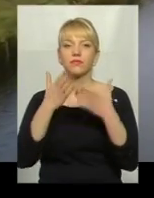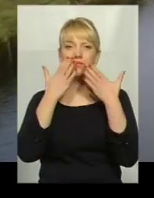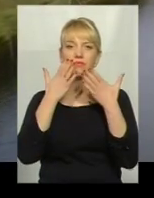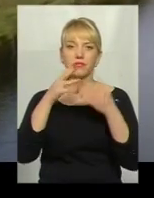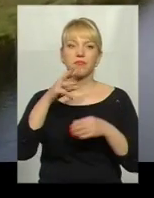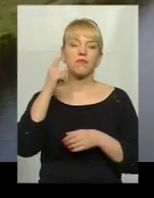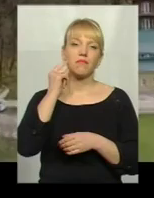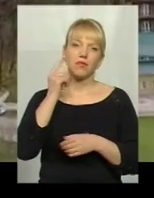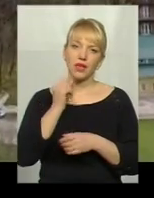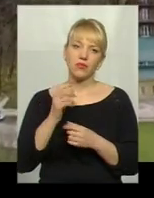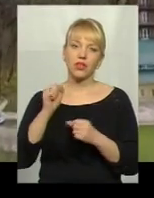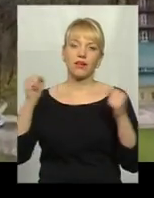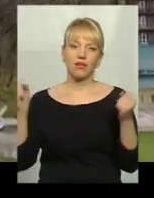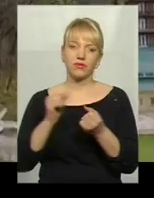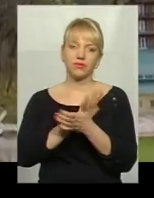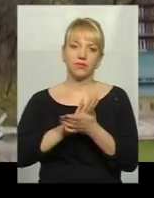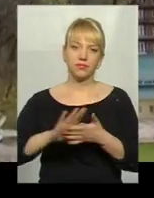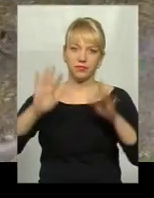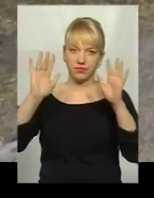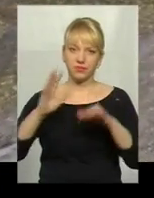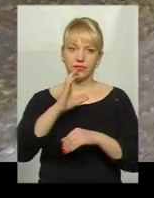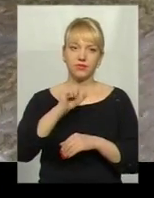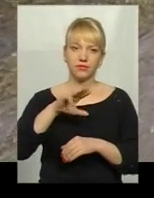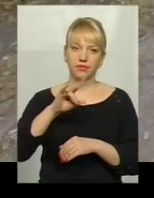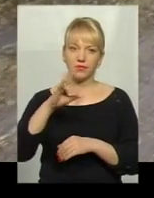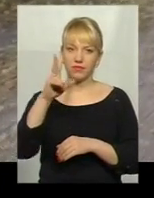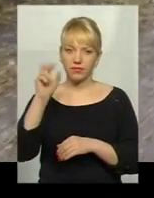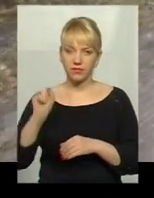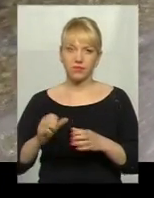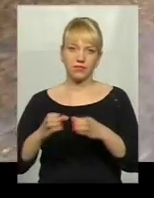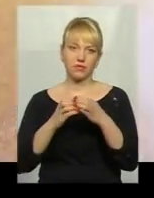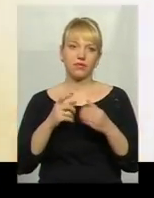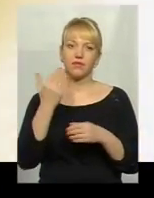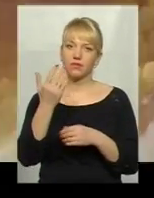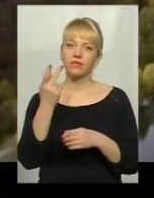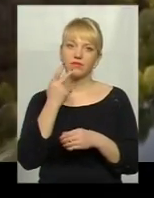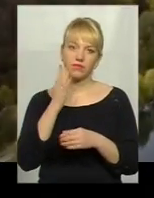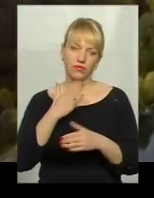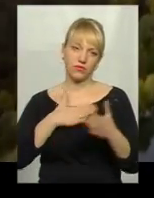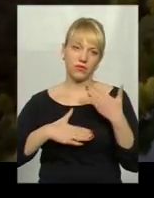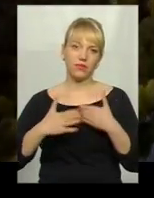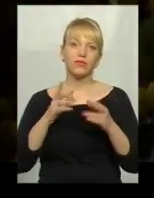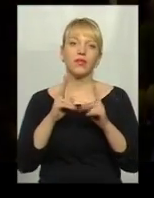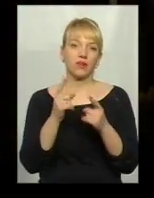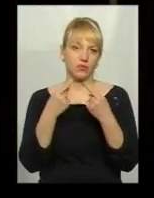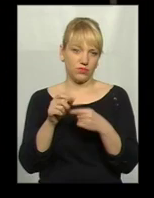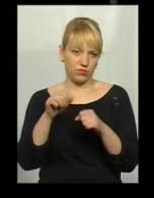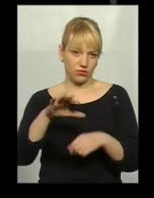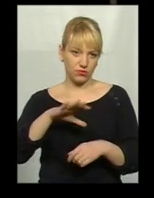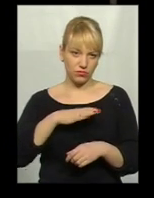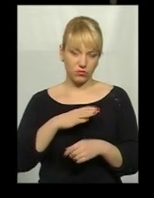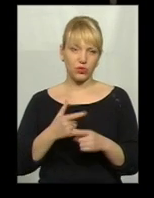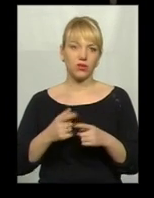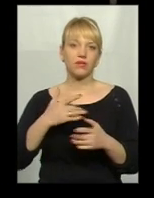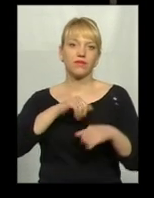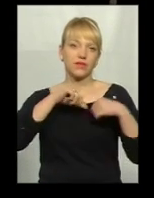медом, взимку – чистим снігом. В Сатанівській громаді вам завжди будуть раді. А як інакше може бути в